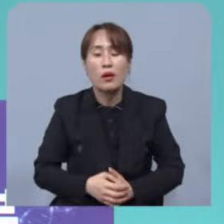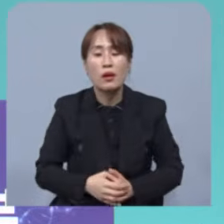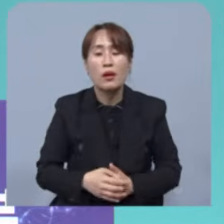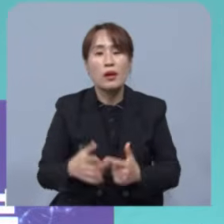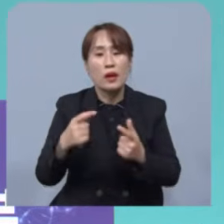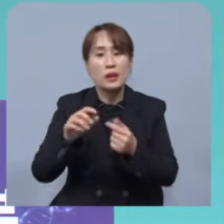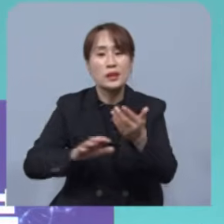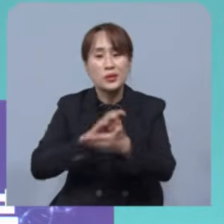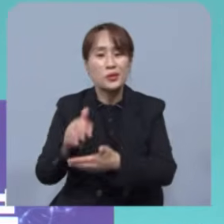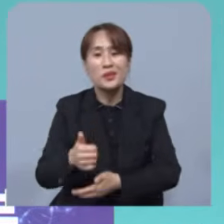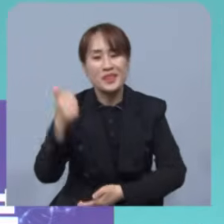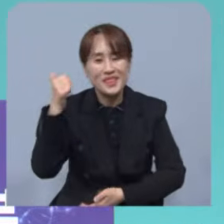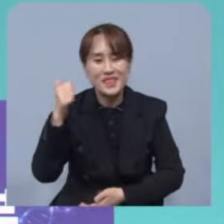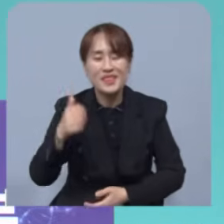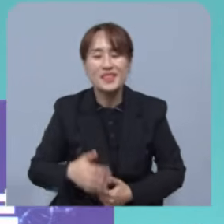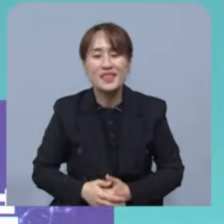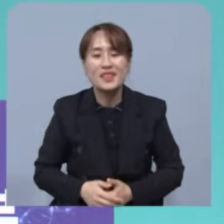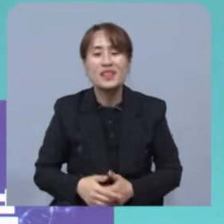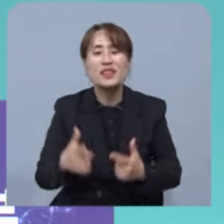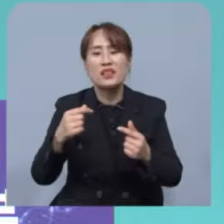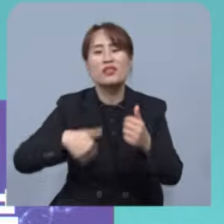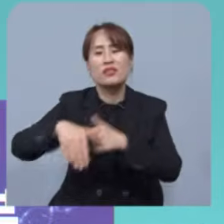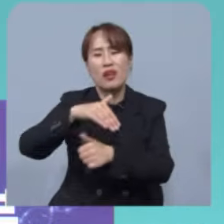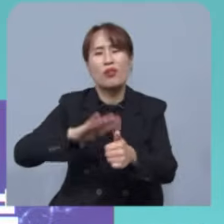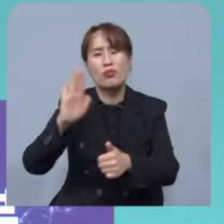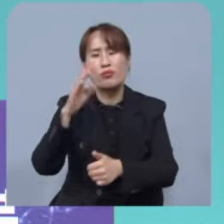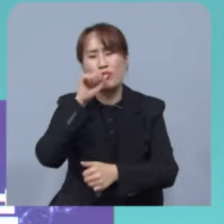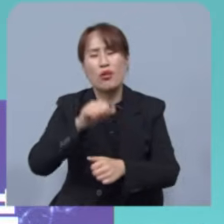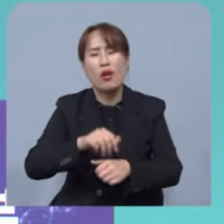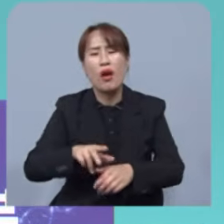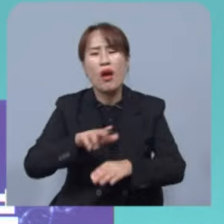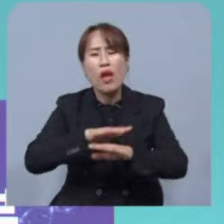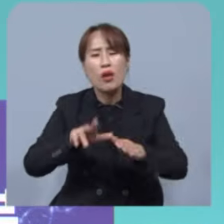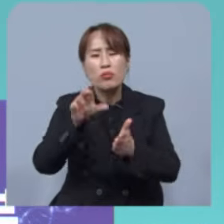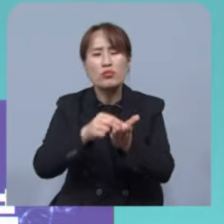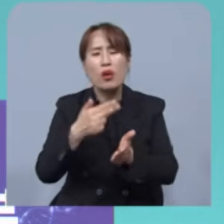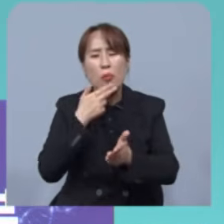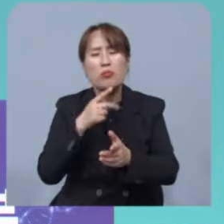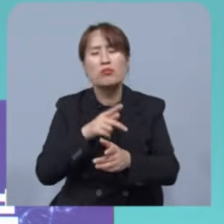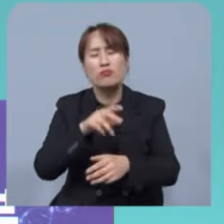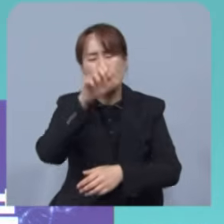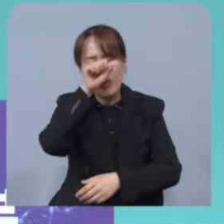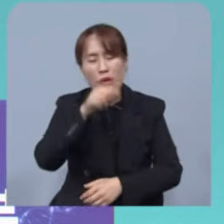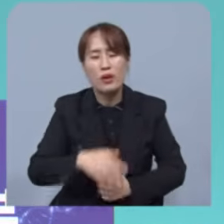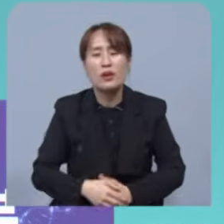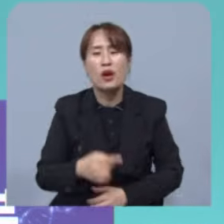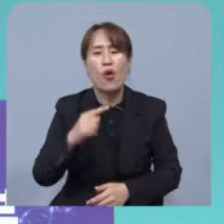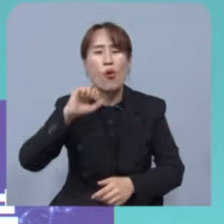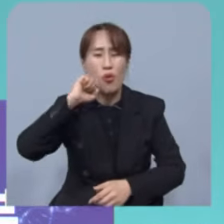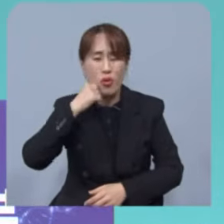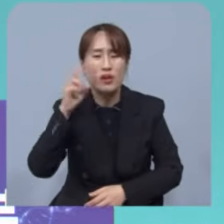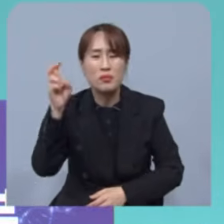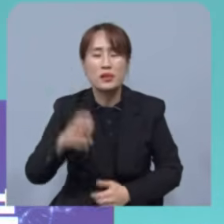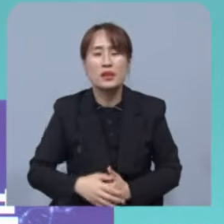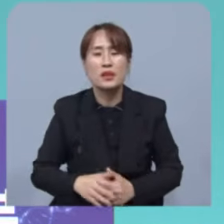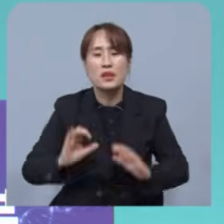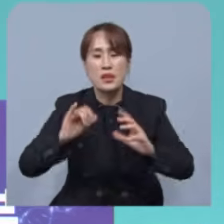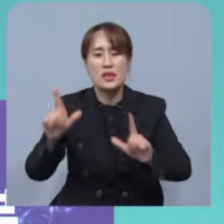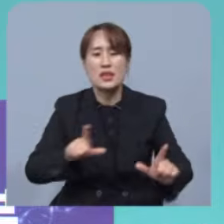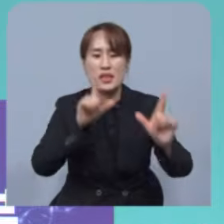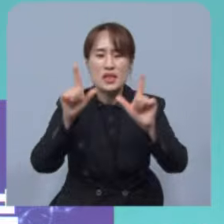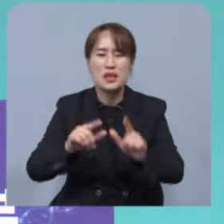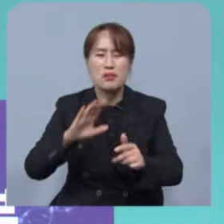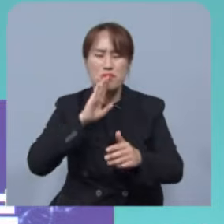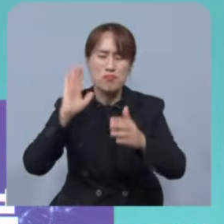한번 놀아보세요. 이럴 수 있는 상황이 왔으면 좋겠다 그런 생각을 합니다. 쉽지는 않겠죠. 세상사라고 하는